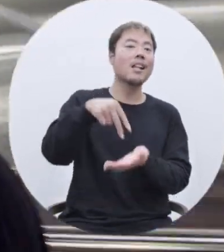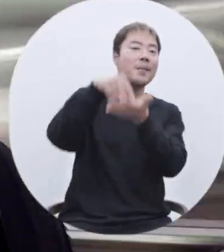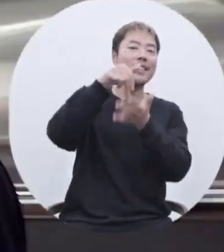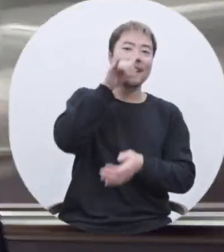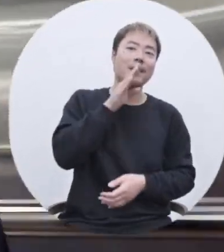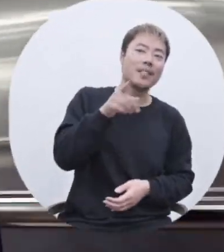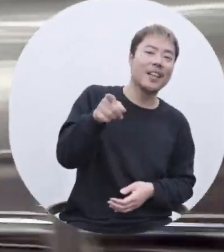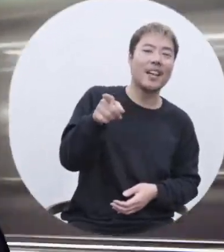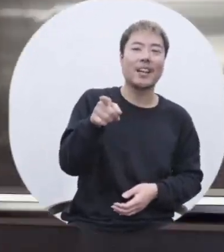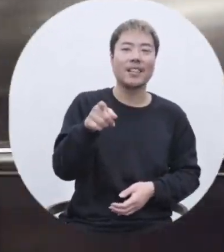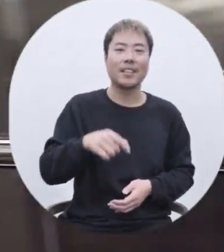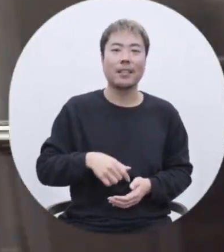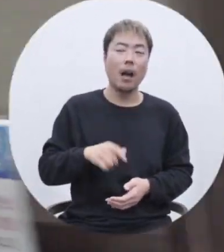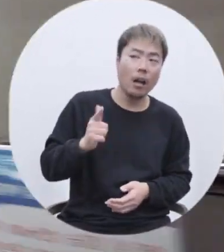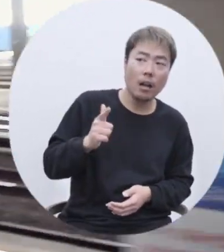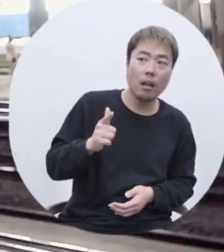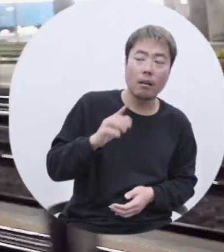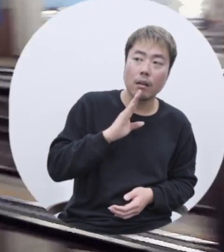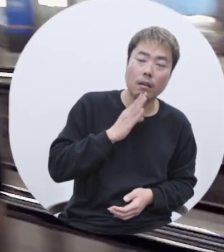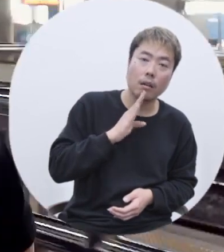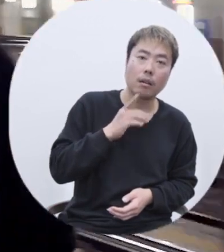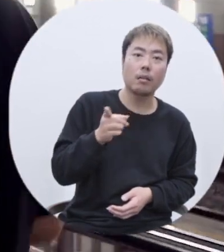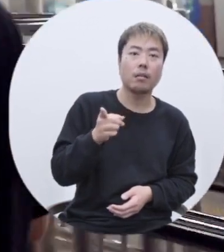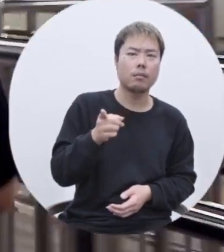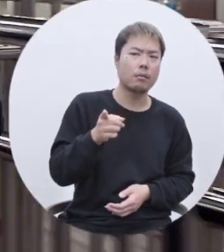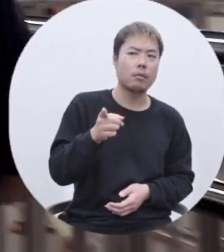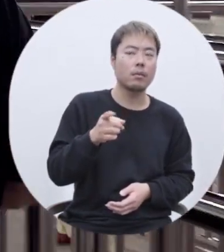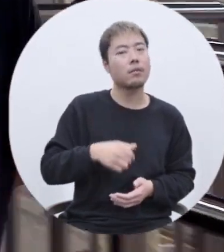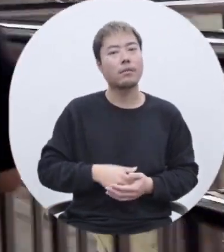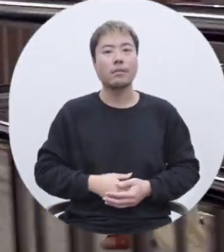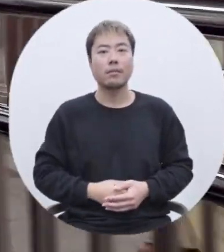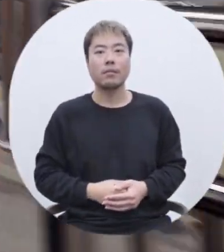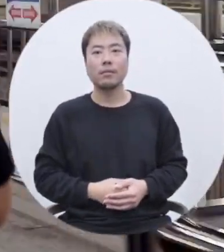같은데. 여기 엘리베이터가 있냐? 아닌가?